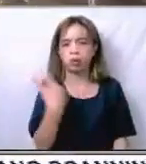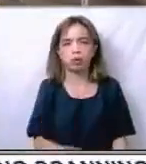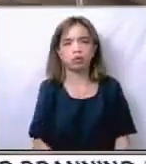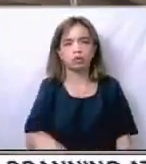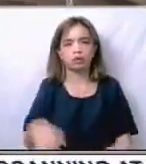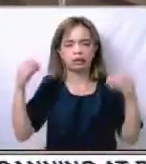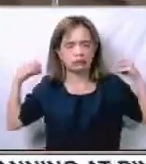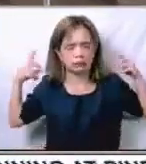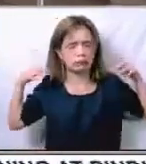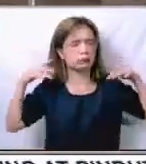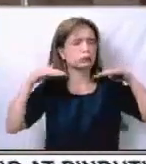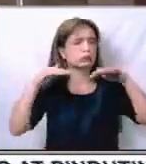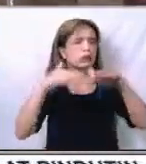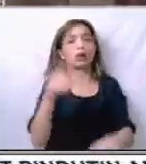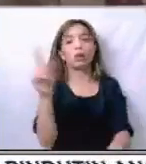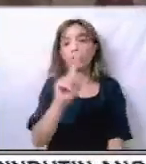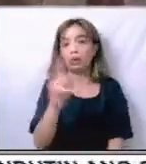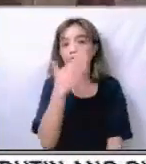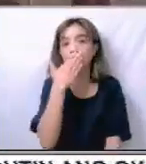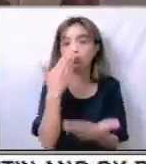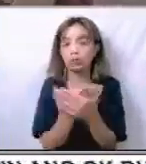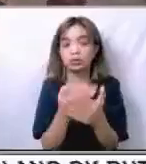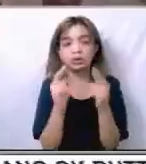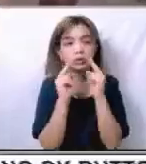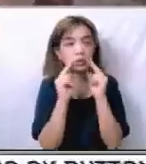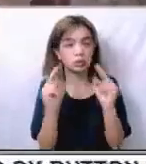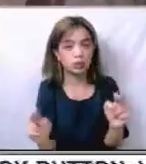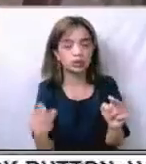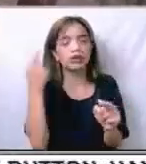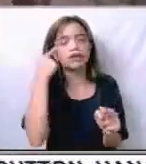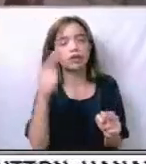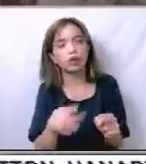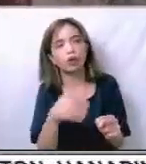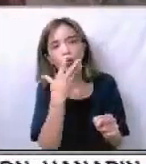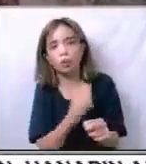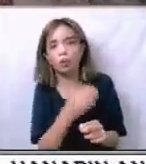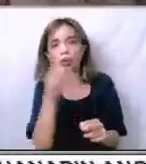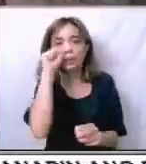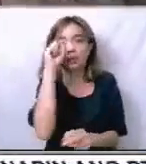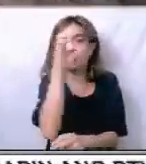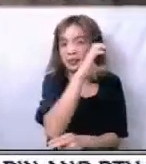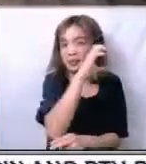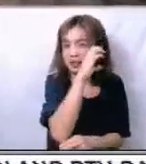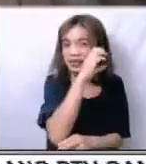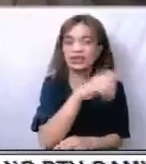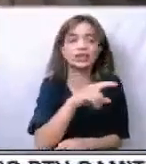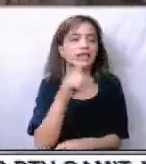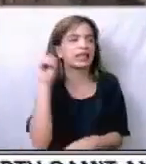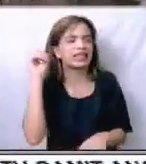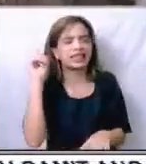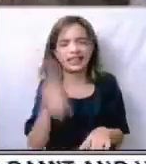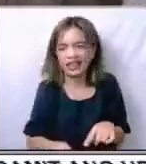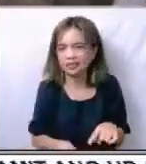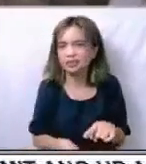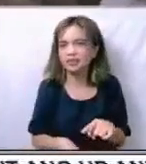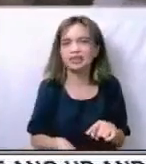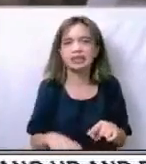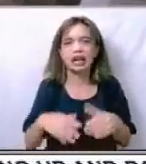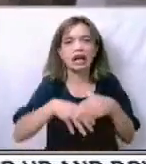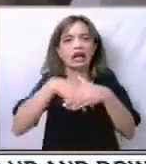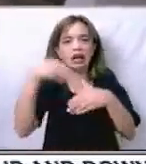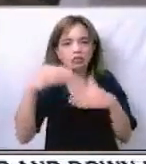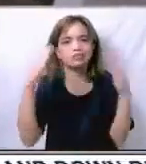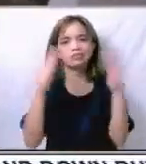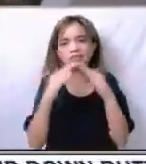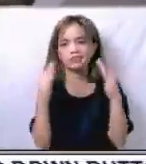tao. Ang magandang balita, Dayan, para dun sa mga matatanda, no, na hindi na rin talaga makalabas ng